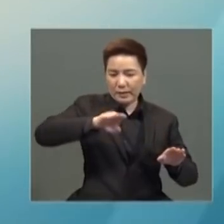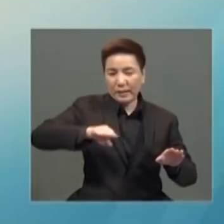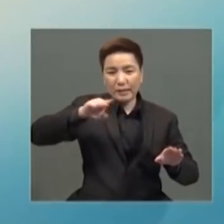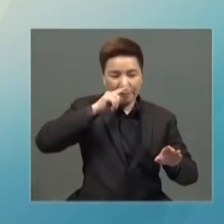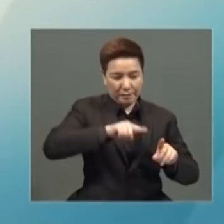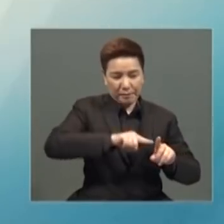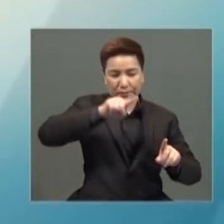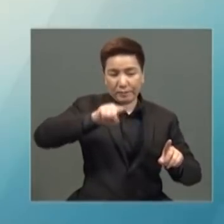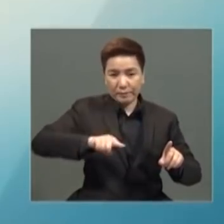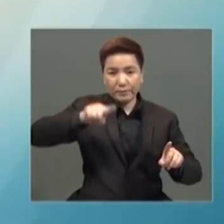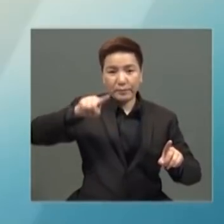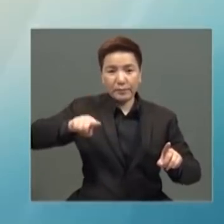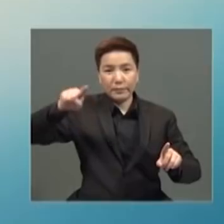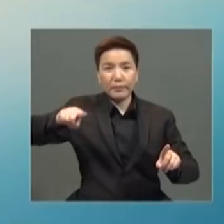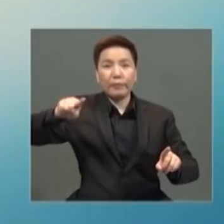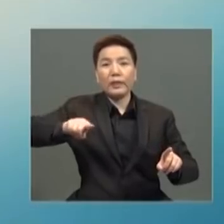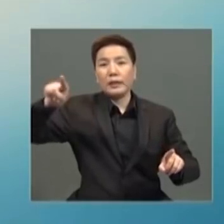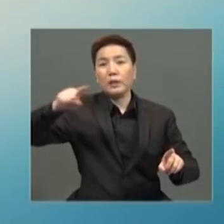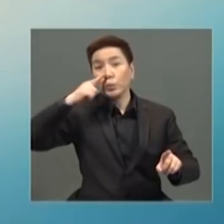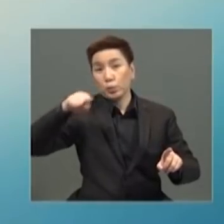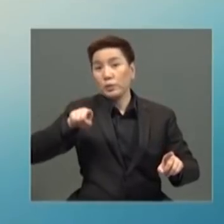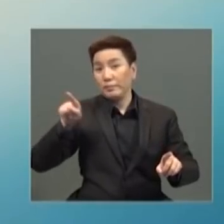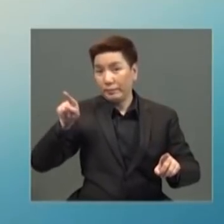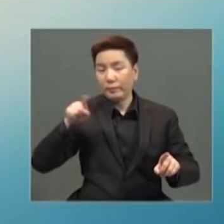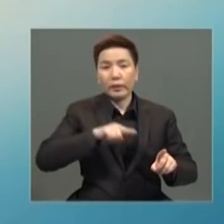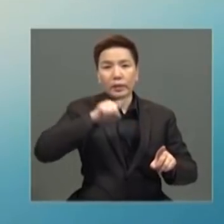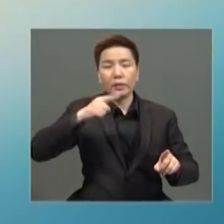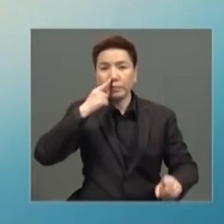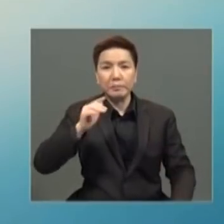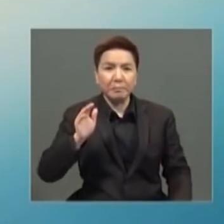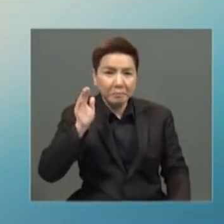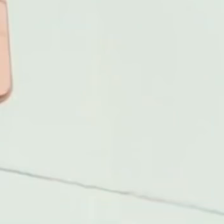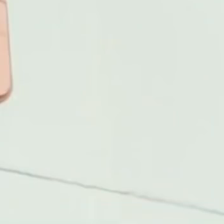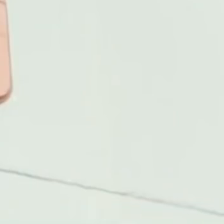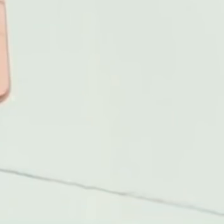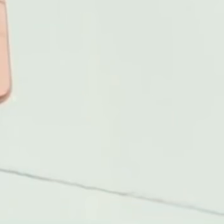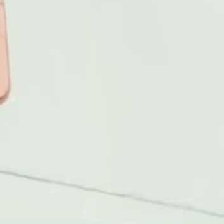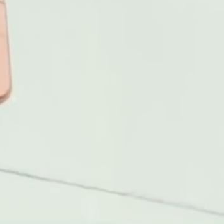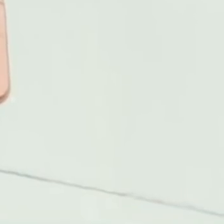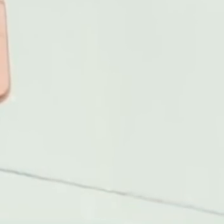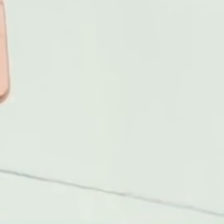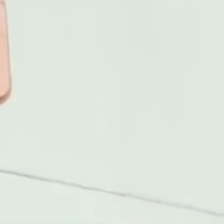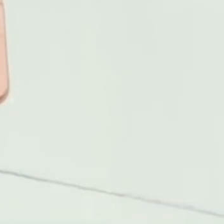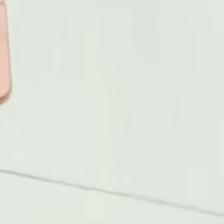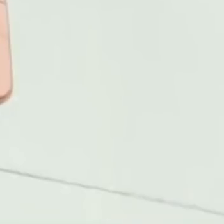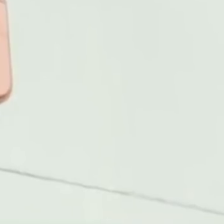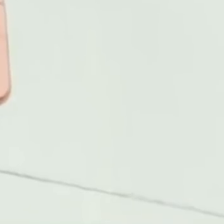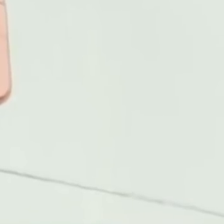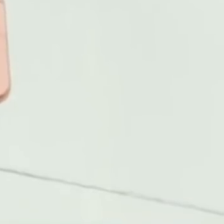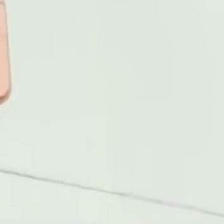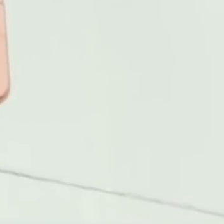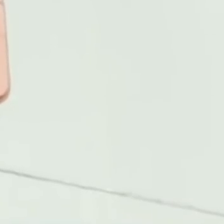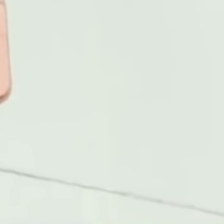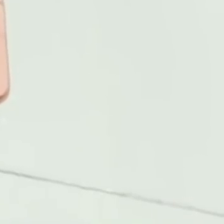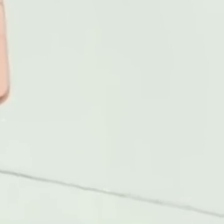รายสองรายคือคำโยงกันไปหมดคุณสุวิทย์นึกถึงภาพของเรือจักรีนฤเบศรกับคนดูเยอะค่ะเราใหญ่